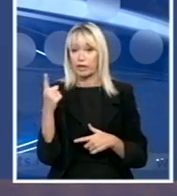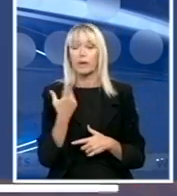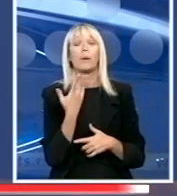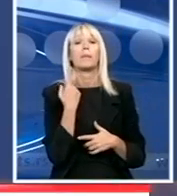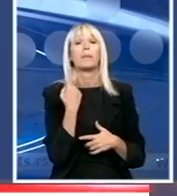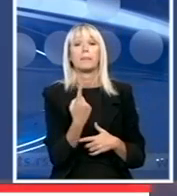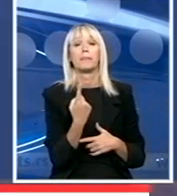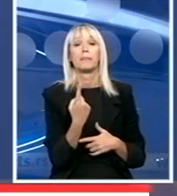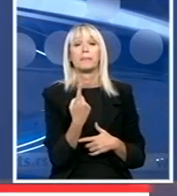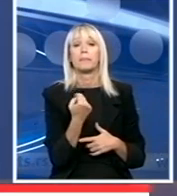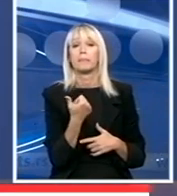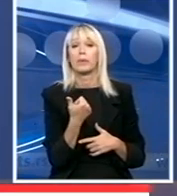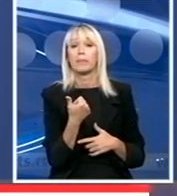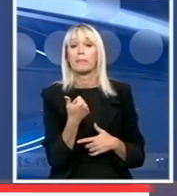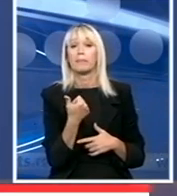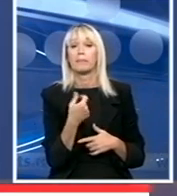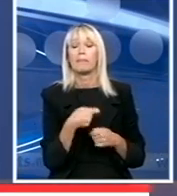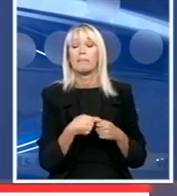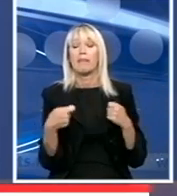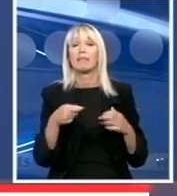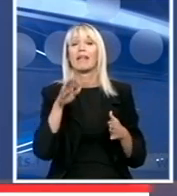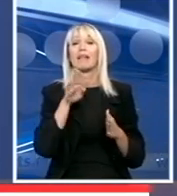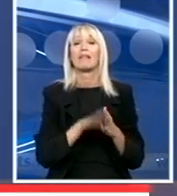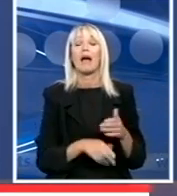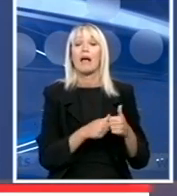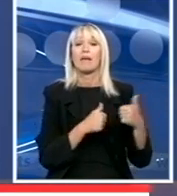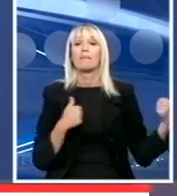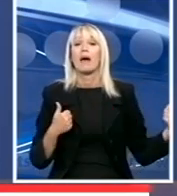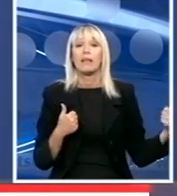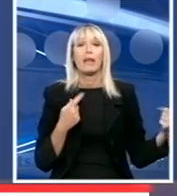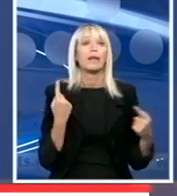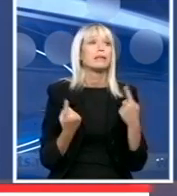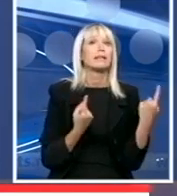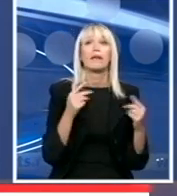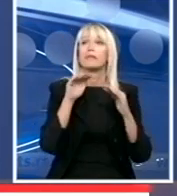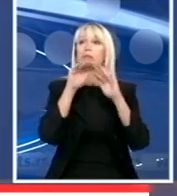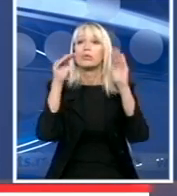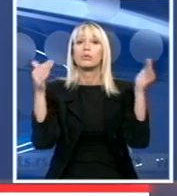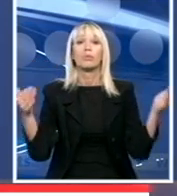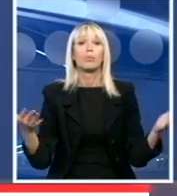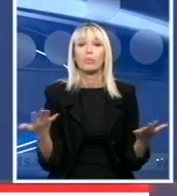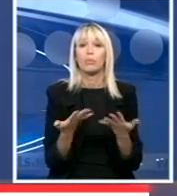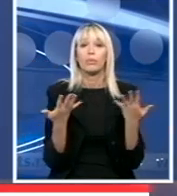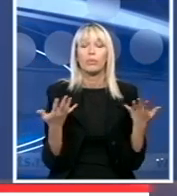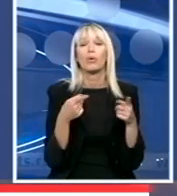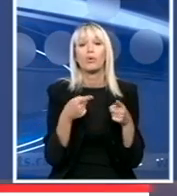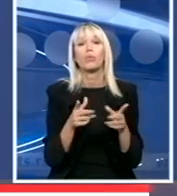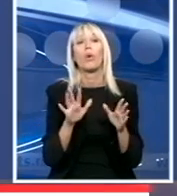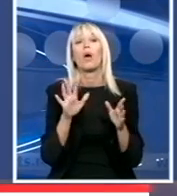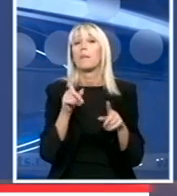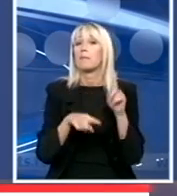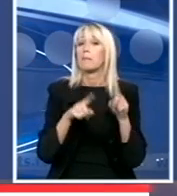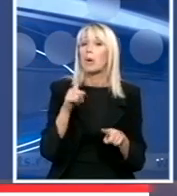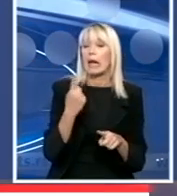bude minimalno 1,5 metar. Zavisnosti od prostorije, prostora gde se nalazi, to je nekada